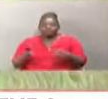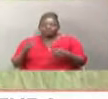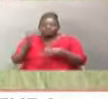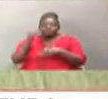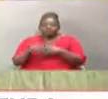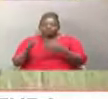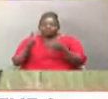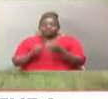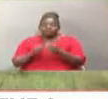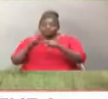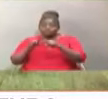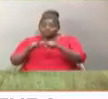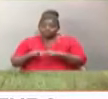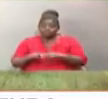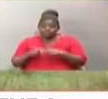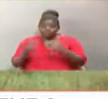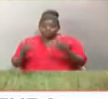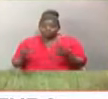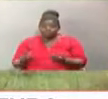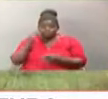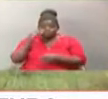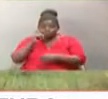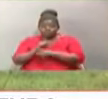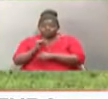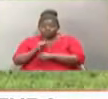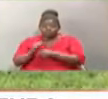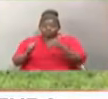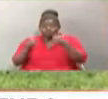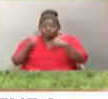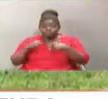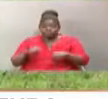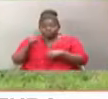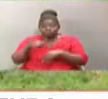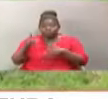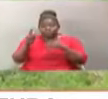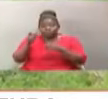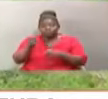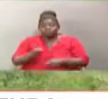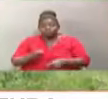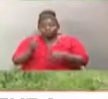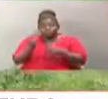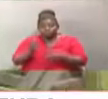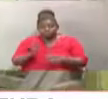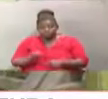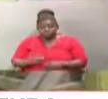oluvannyuma afunye akatebe n'atula okulaba emirimu egikolebwa ku faamu eno.